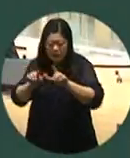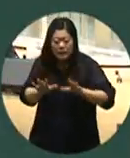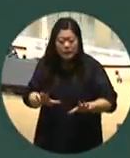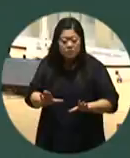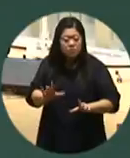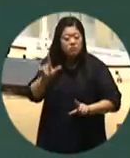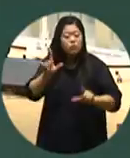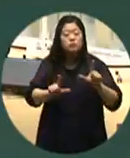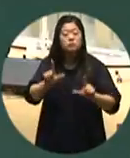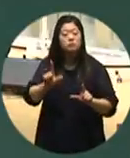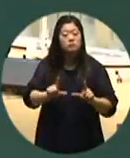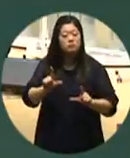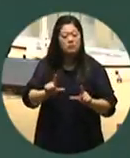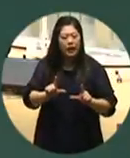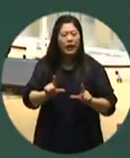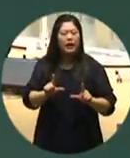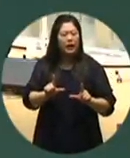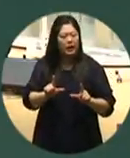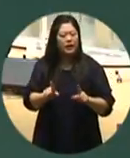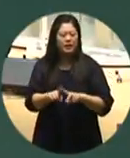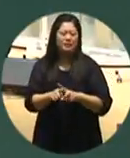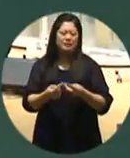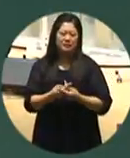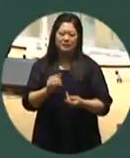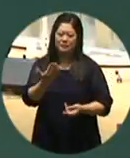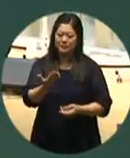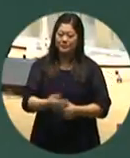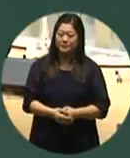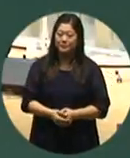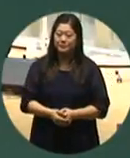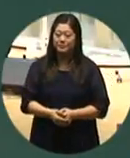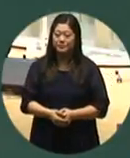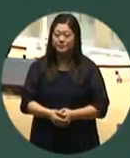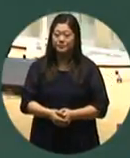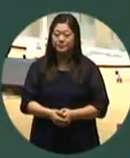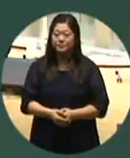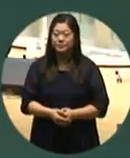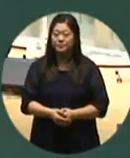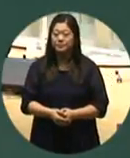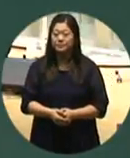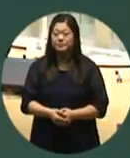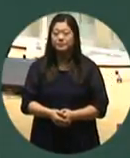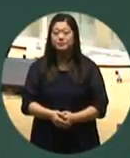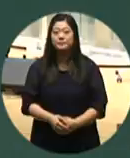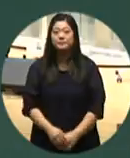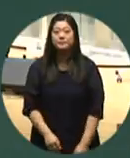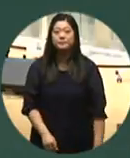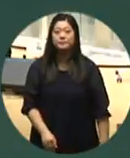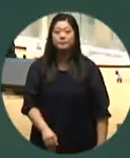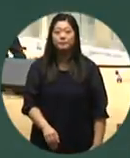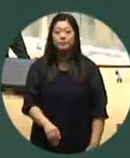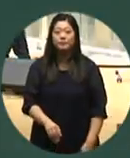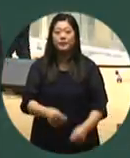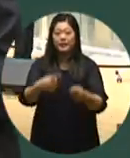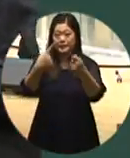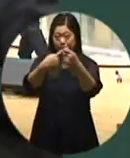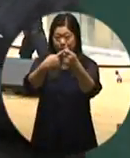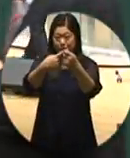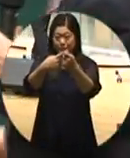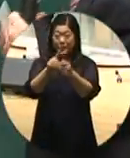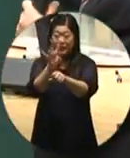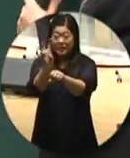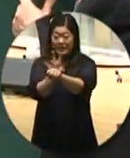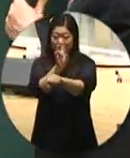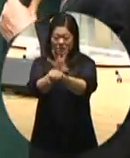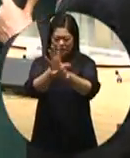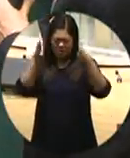was it or what was it that the early church put their all into? 24 올인의 시작. So it's the